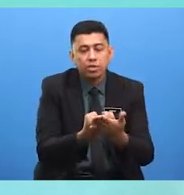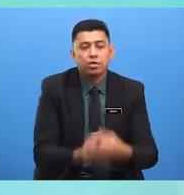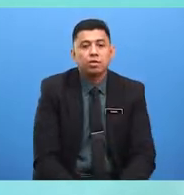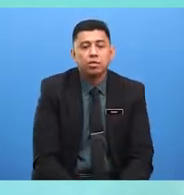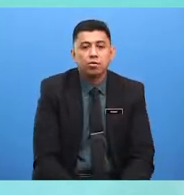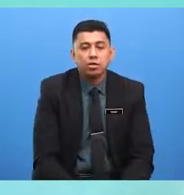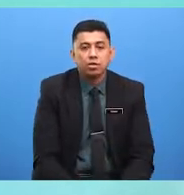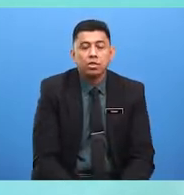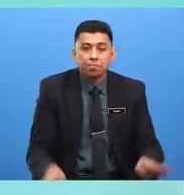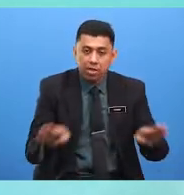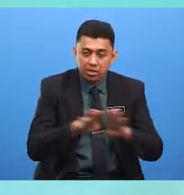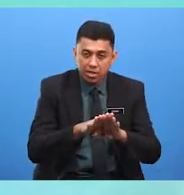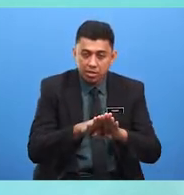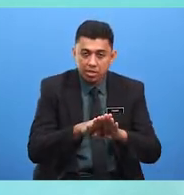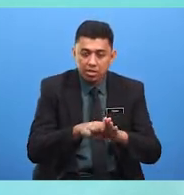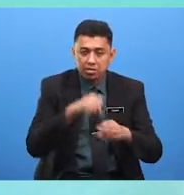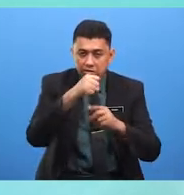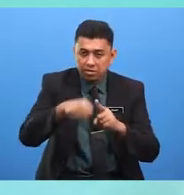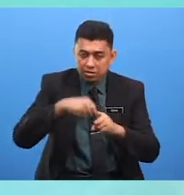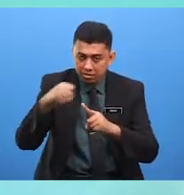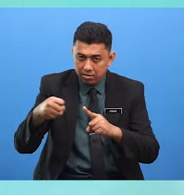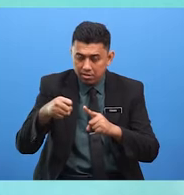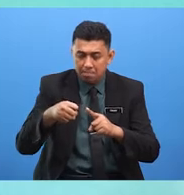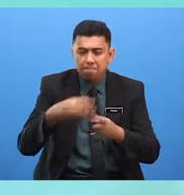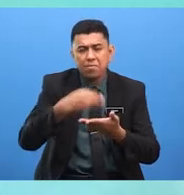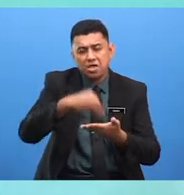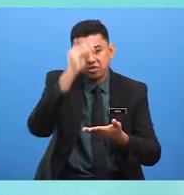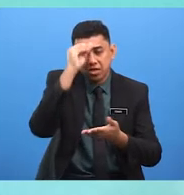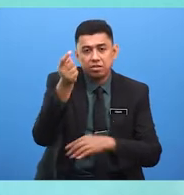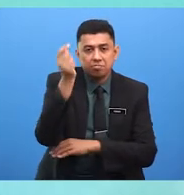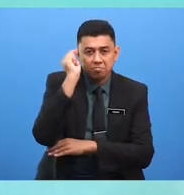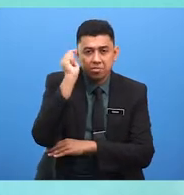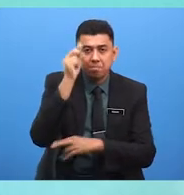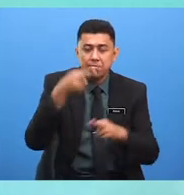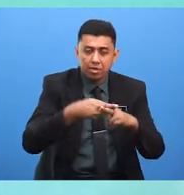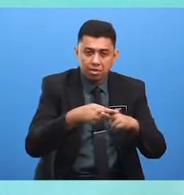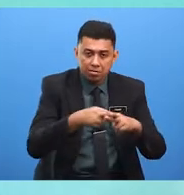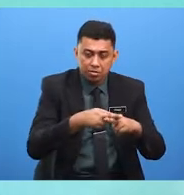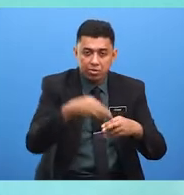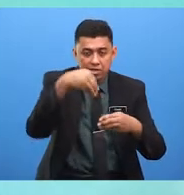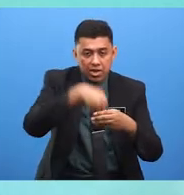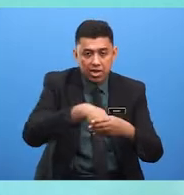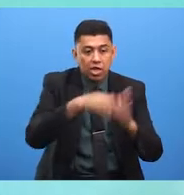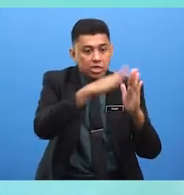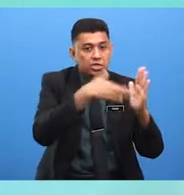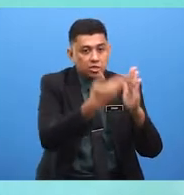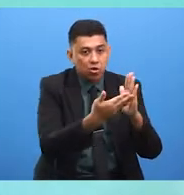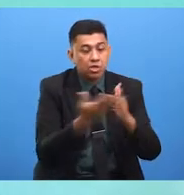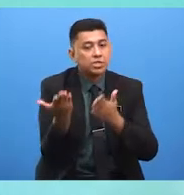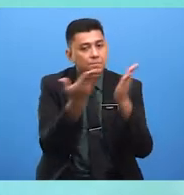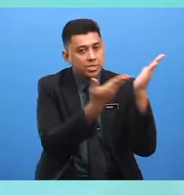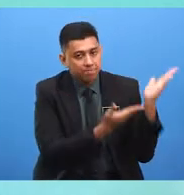sebagai kesimpulannya apa yang telah dipelajari tadi dapat diringkaskan dalam jadwal seperti